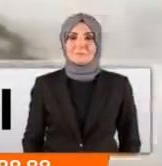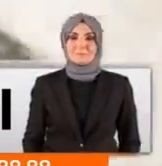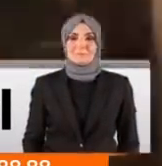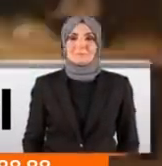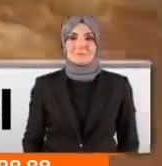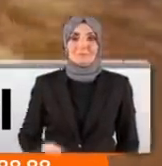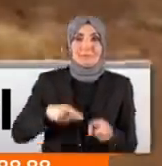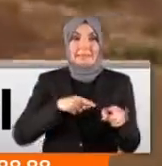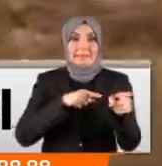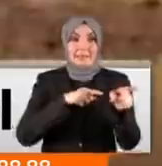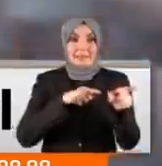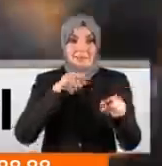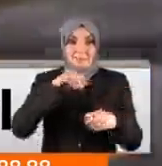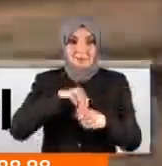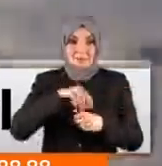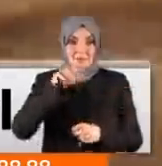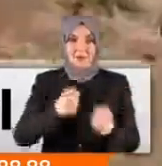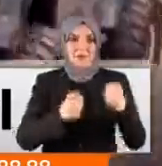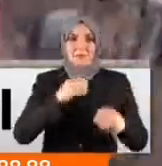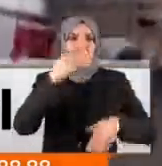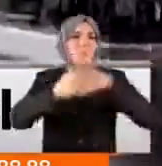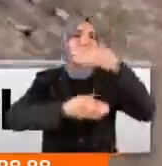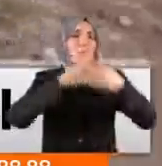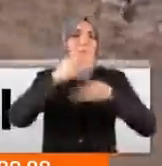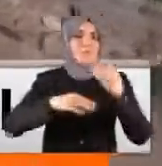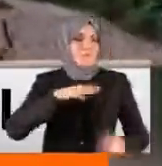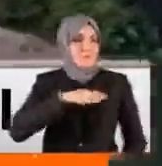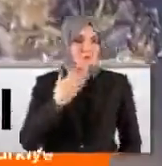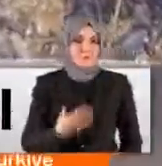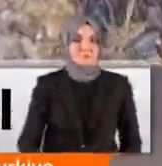takip sahnelerinde arabalar havaya uçuyor